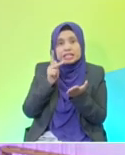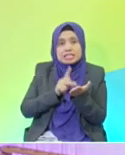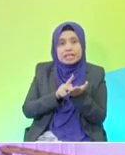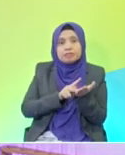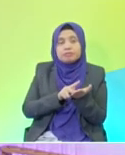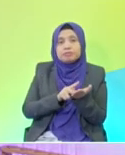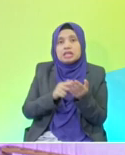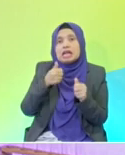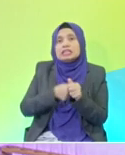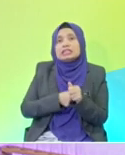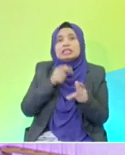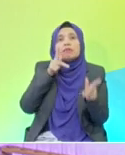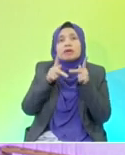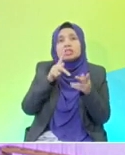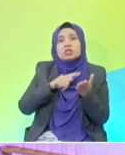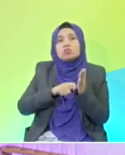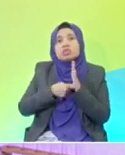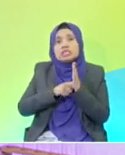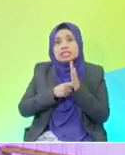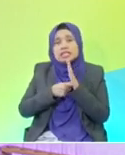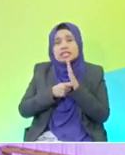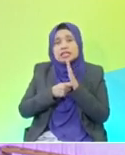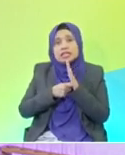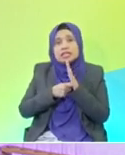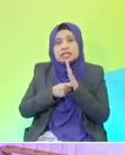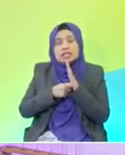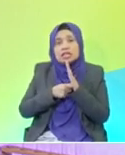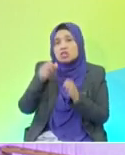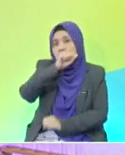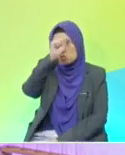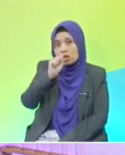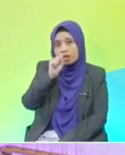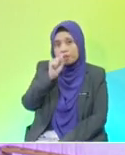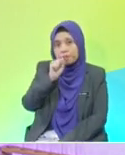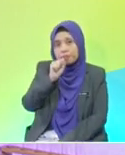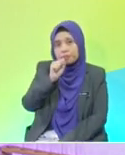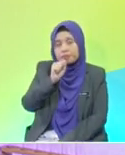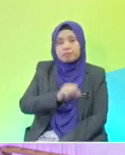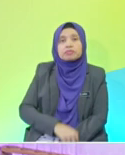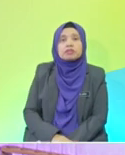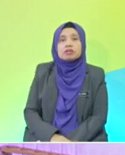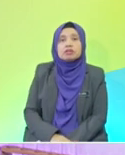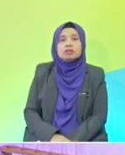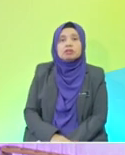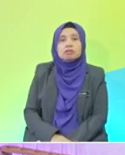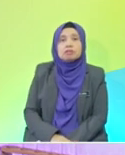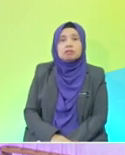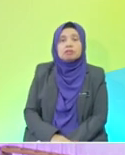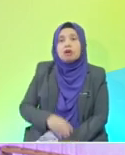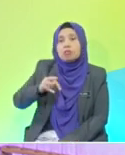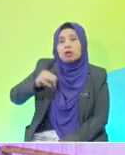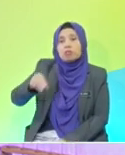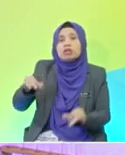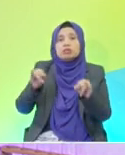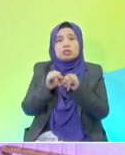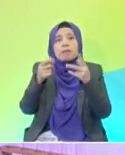setiap kata kunci soalan selain daripada kata kunci soal murid-murid juga